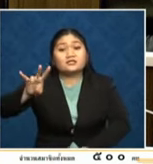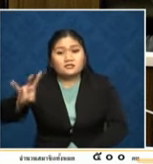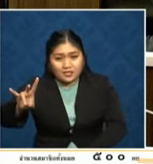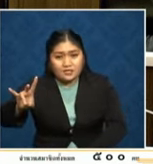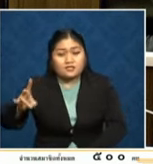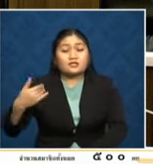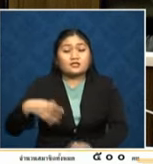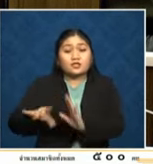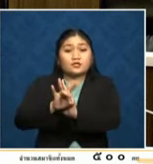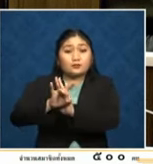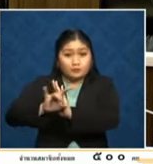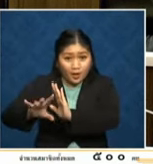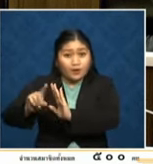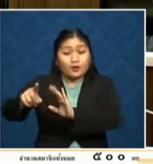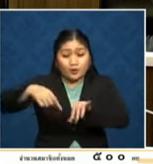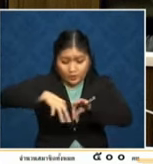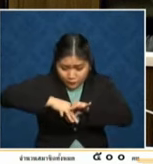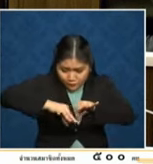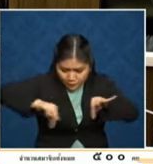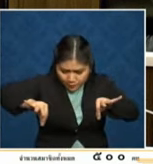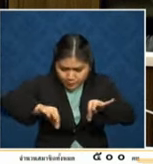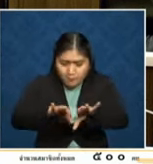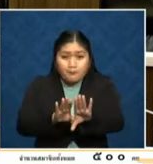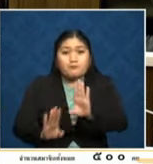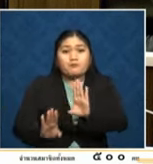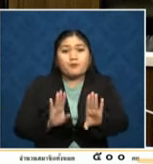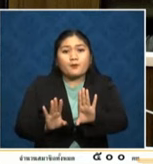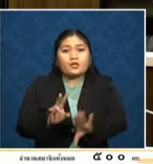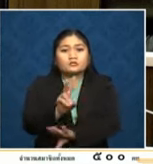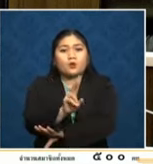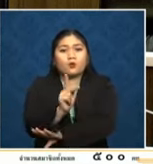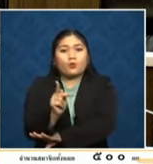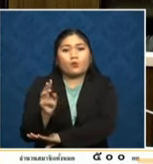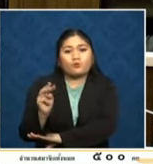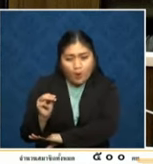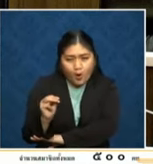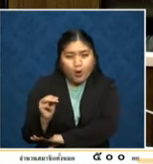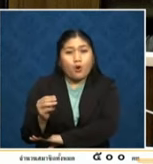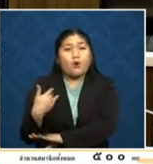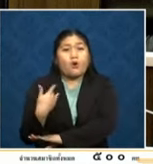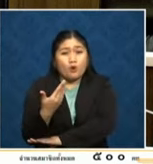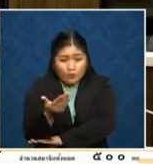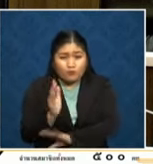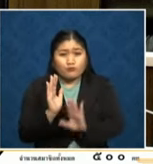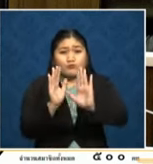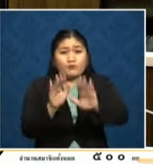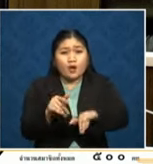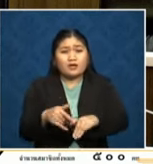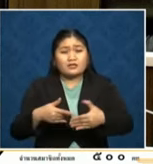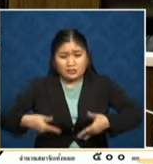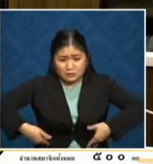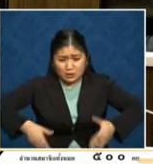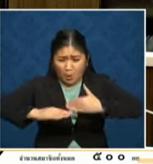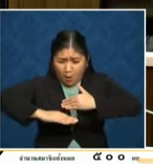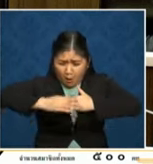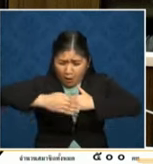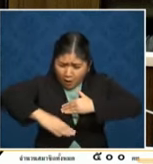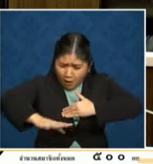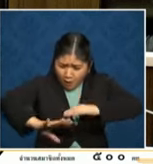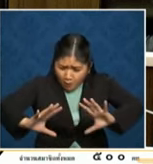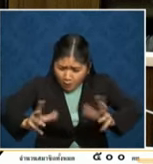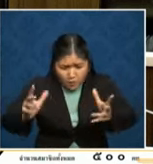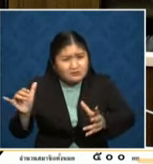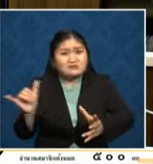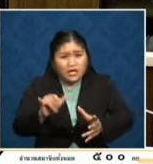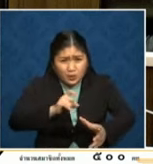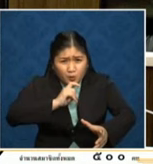ใหญ่อำเภอศรีสมเด็จจังหวัด101ระยะทางประมาณ2กิโลเมตรค่ะท่านประธานคะถนนลูกรังยังไม่หมดไปจากประเ